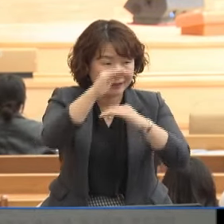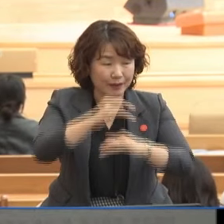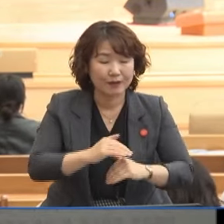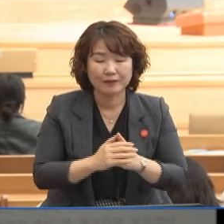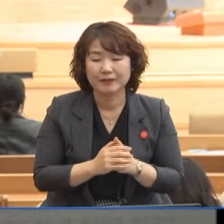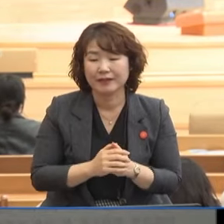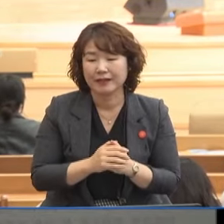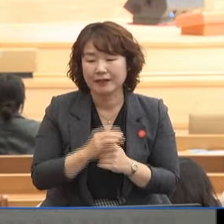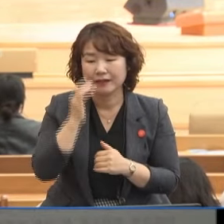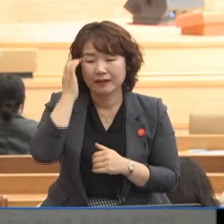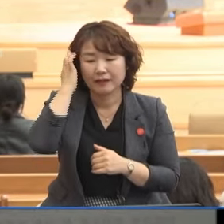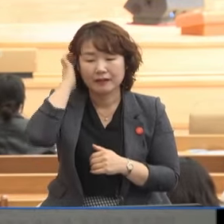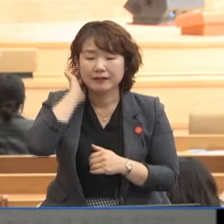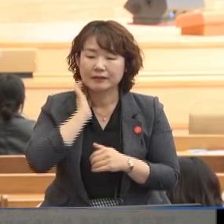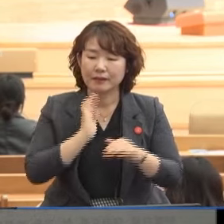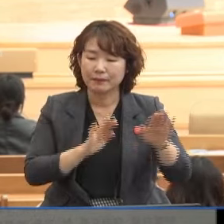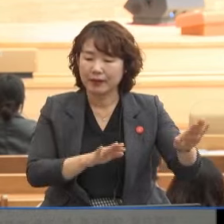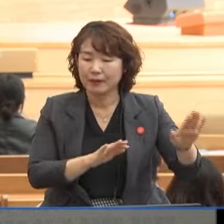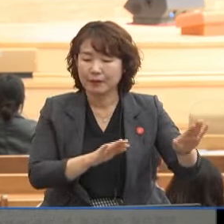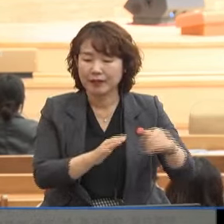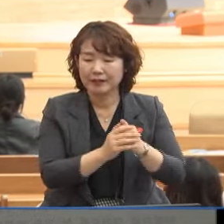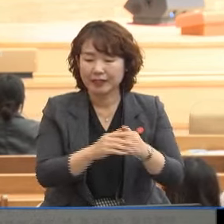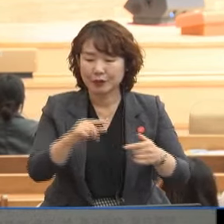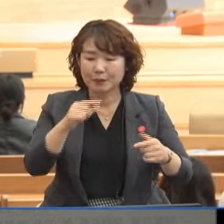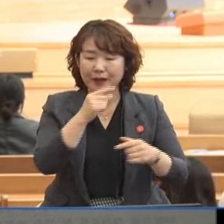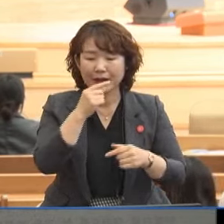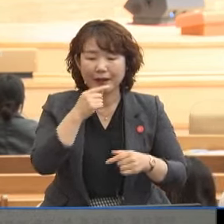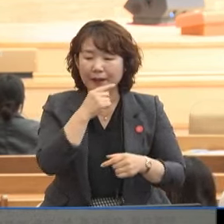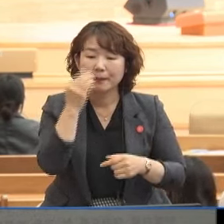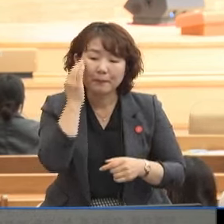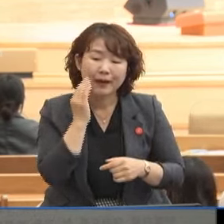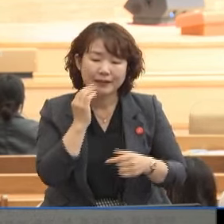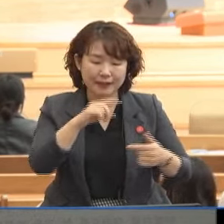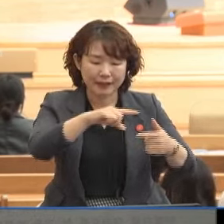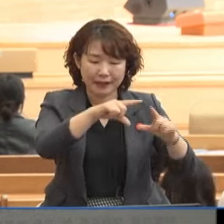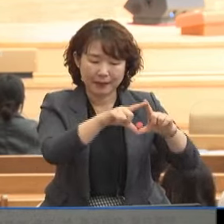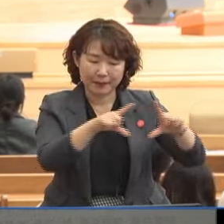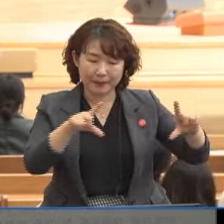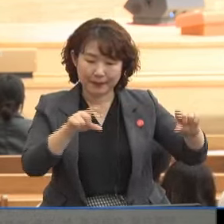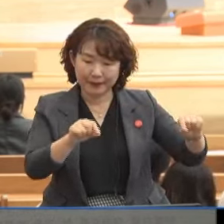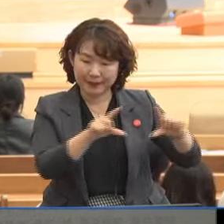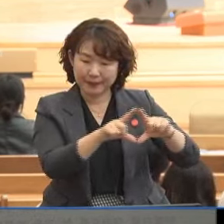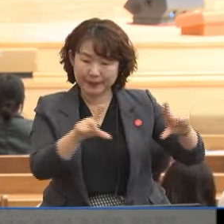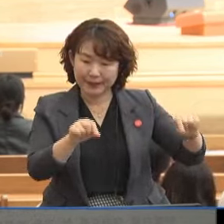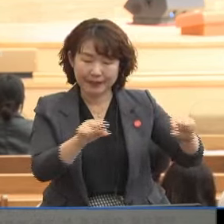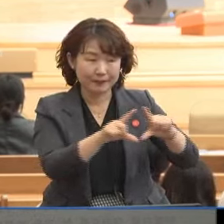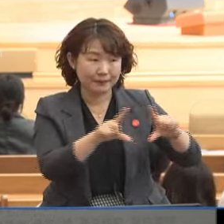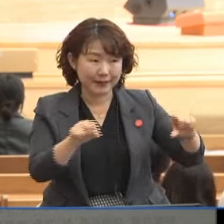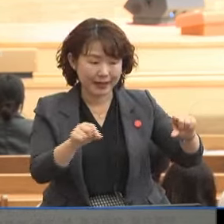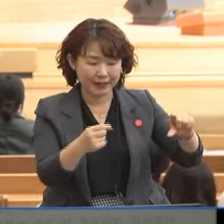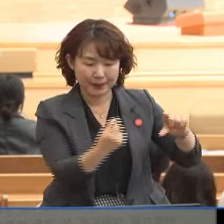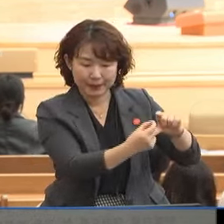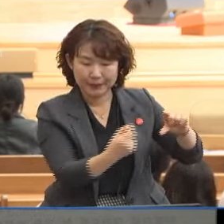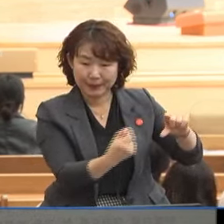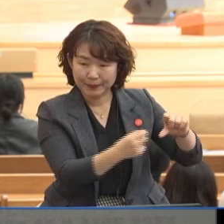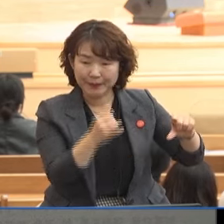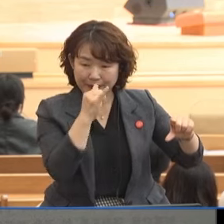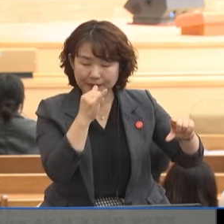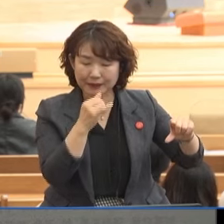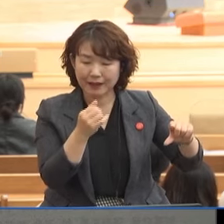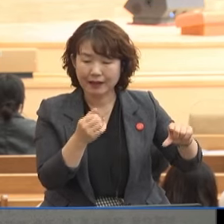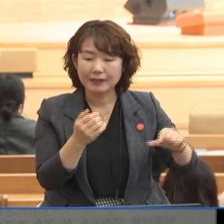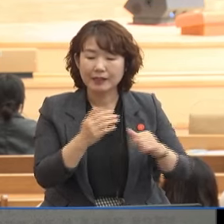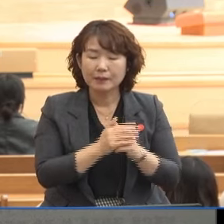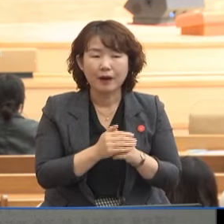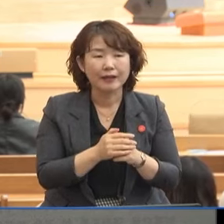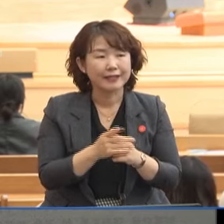한번 보실게. 여러분 보시기에 왼쪽에 작지만 어떤 지문이 나오는데 길게 뭐 잘 안 보이시죠? 가운데 보면